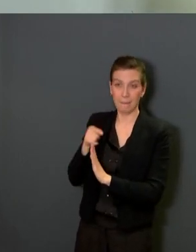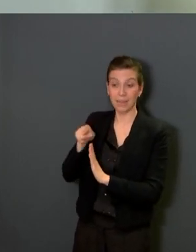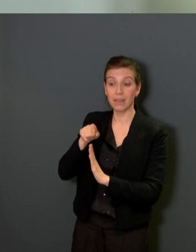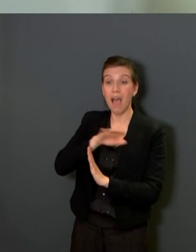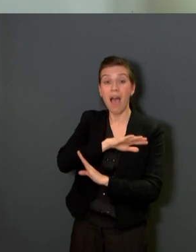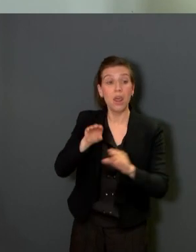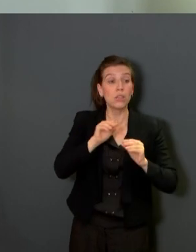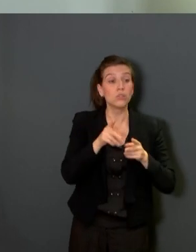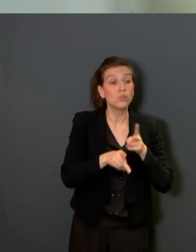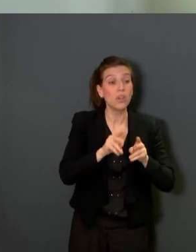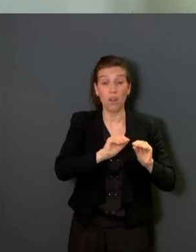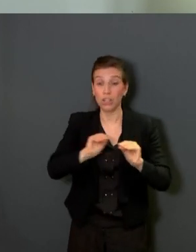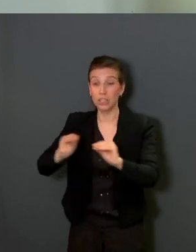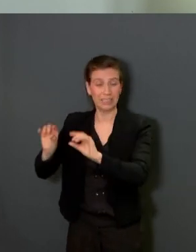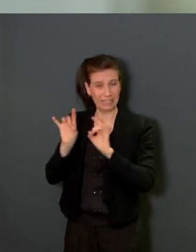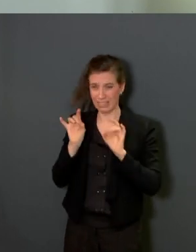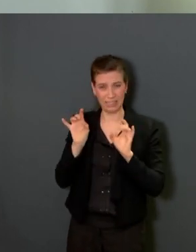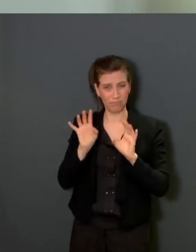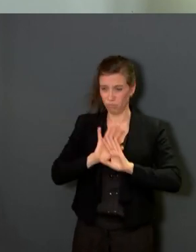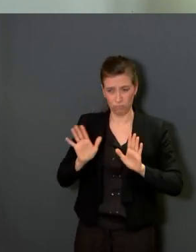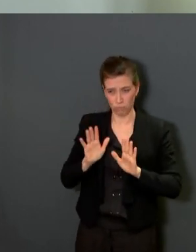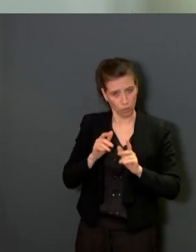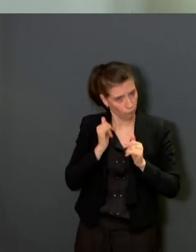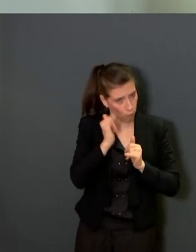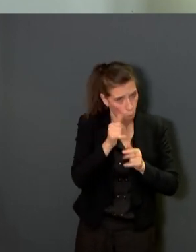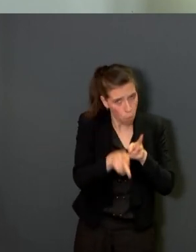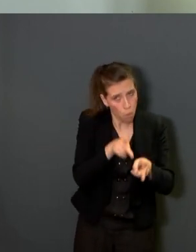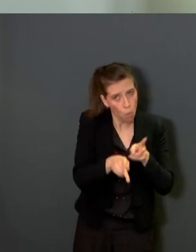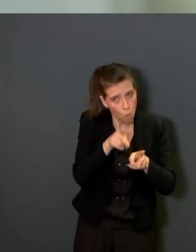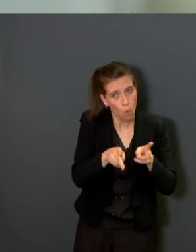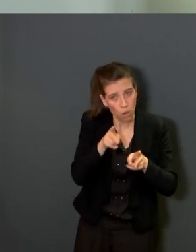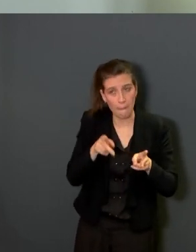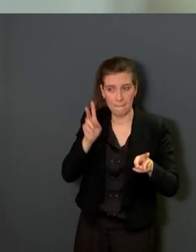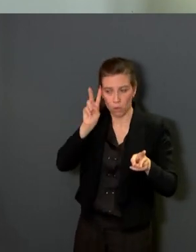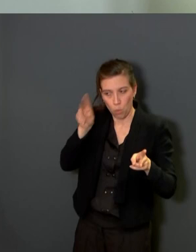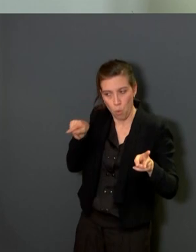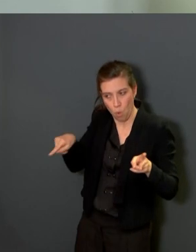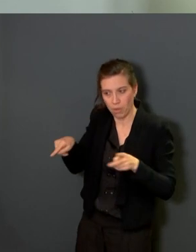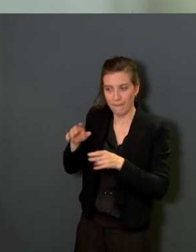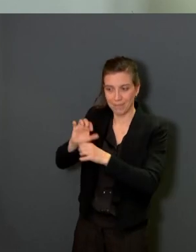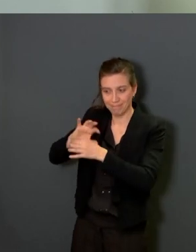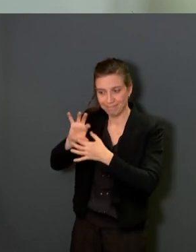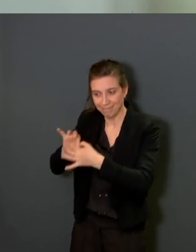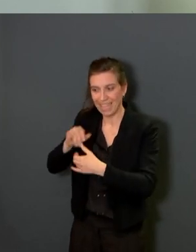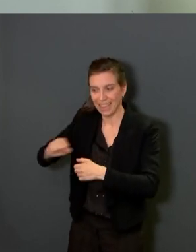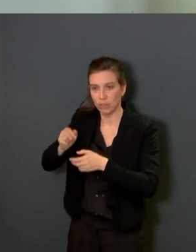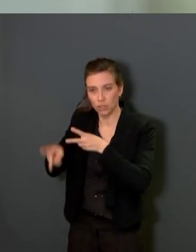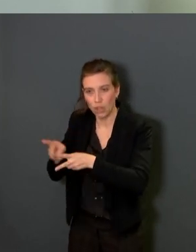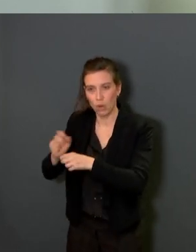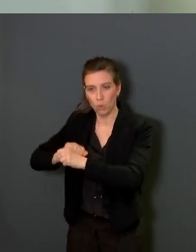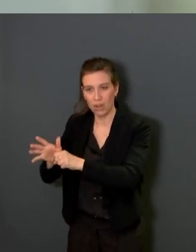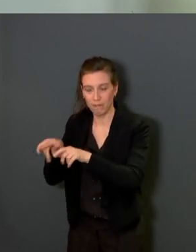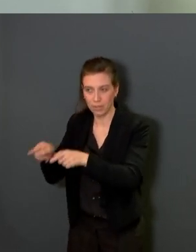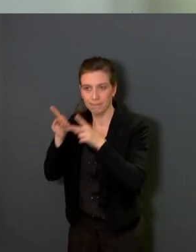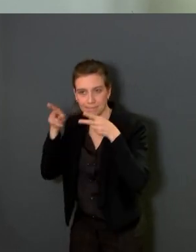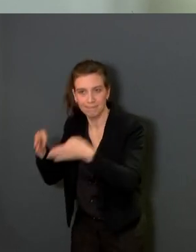Dat is absoluut niet zo. Dus andere zorg kan voortlopen en mensen moeten dus, als ze zich om een of andere reden niet